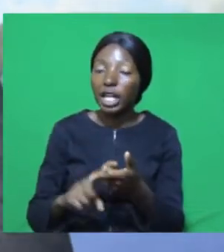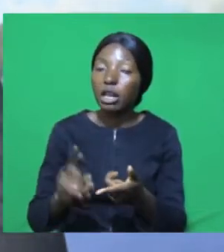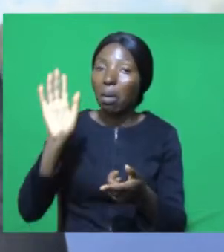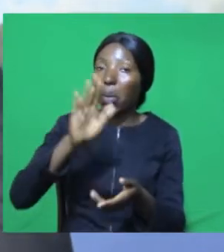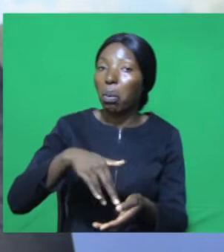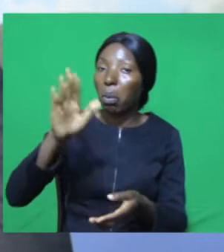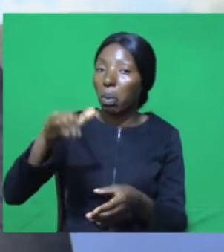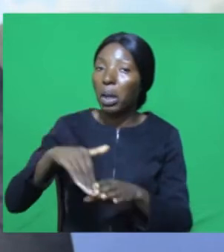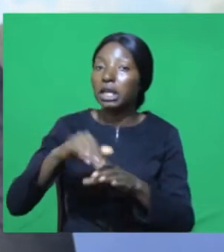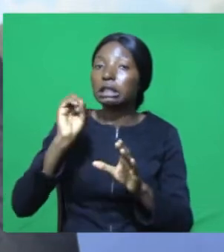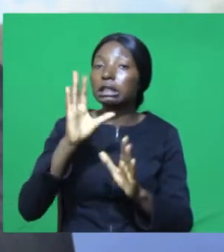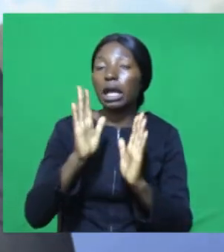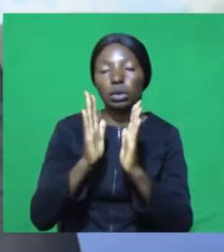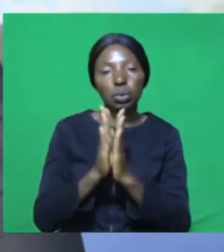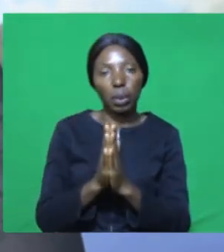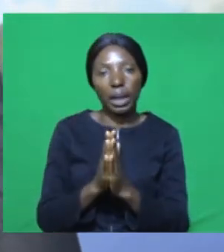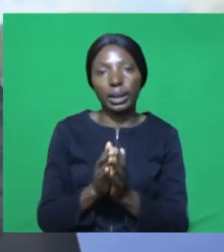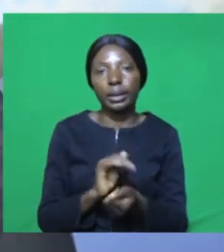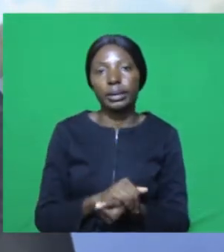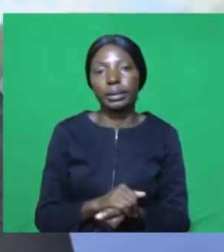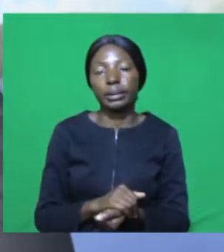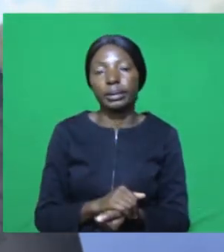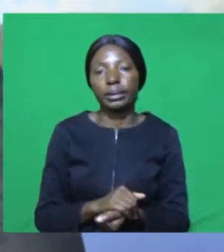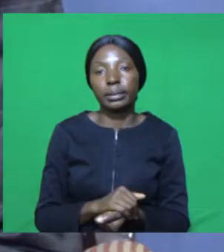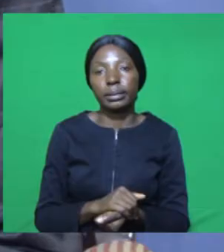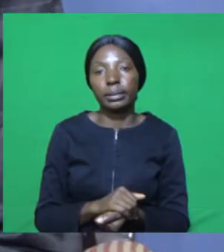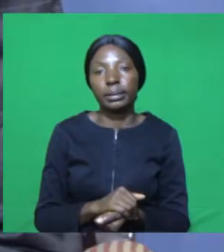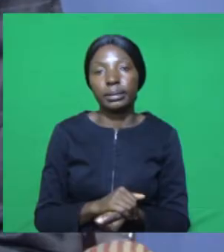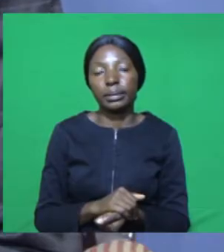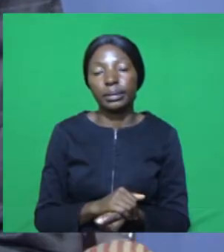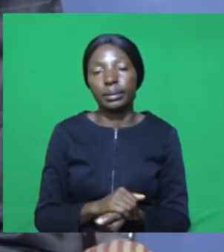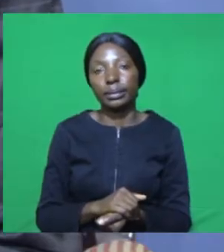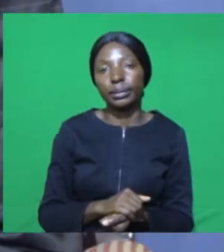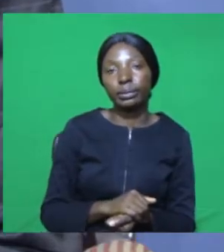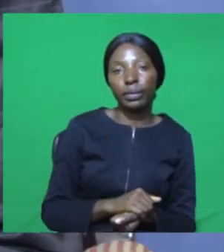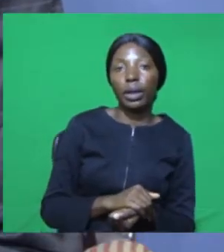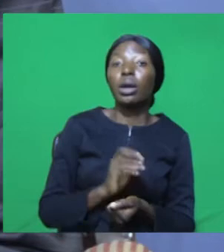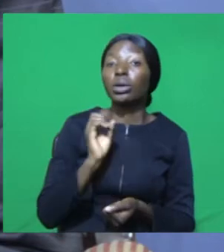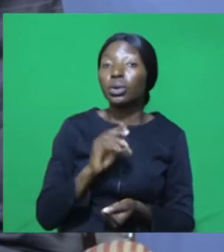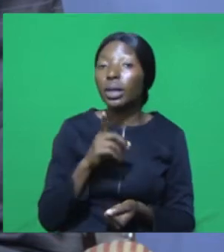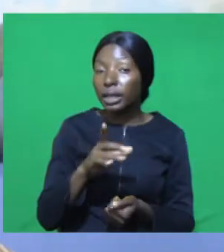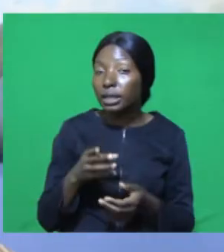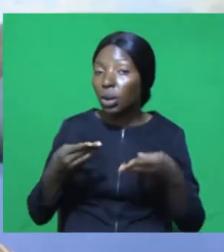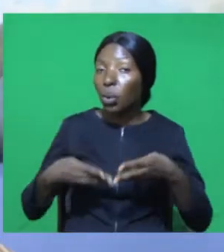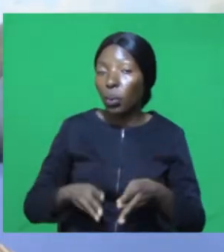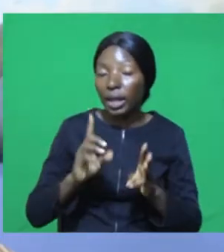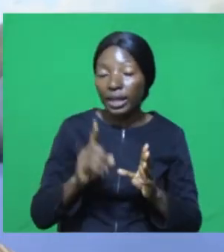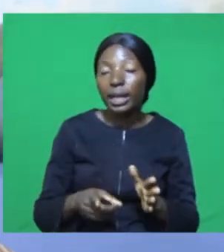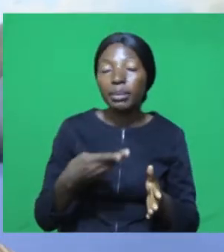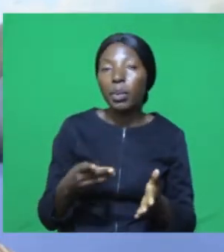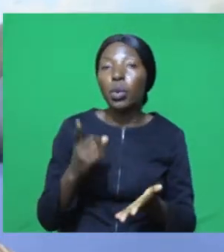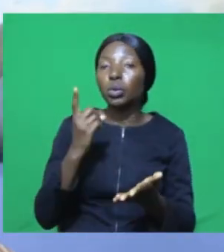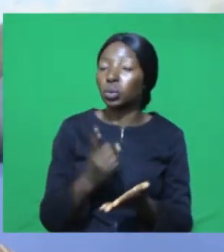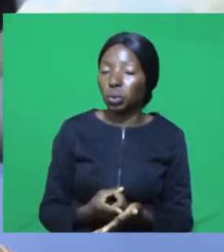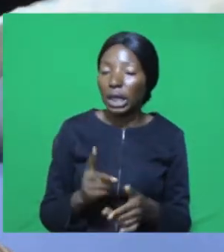na aromu sanchuwa. Unuzwa panjumbo zakaanza kataro. Nanti tumasuwa. Saka ndiyo nzira ya